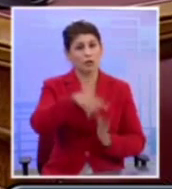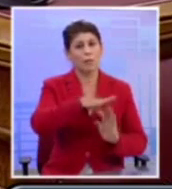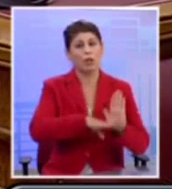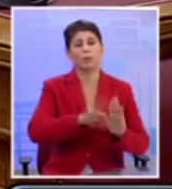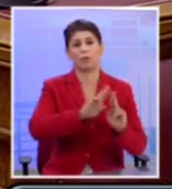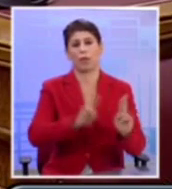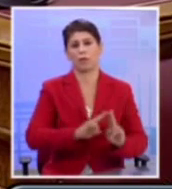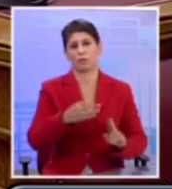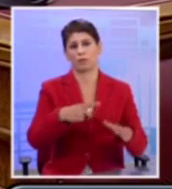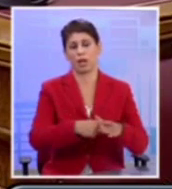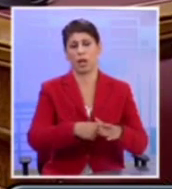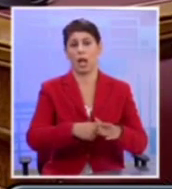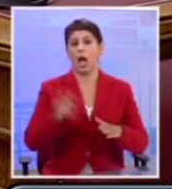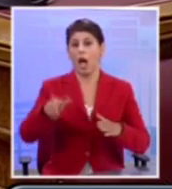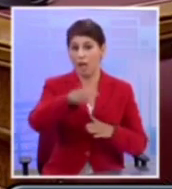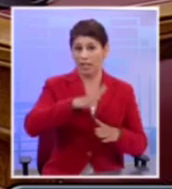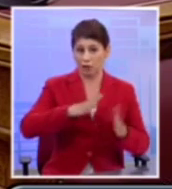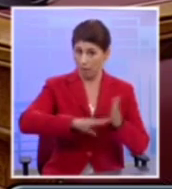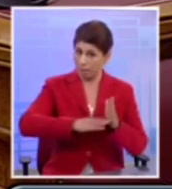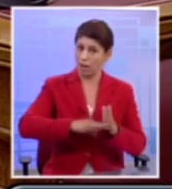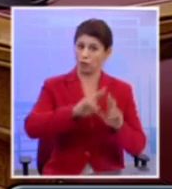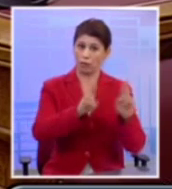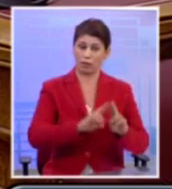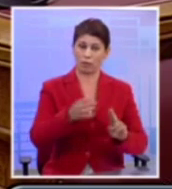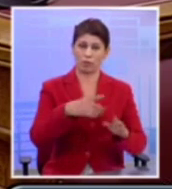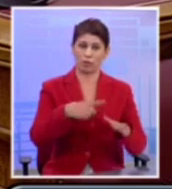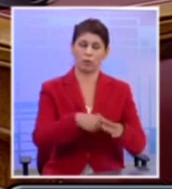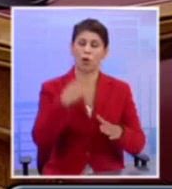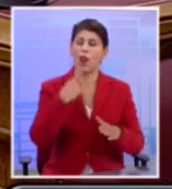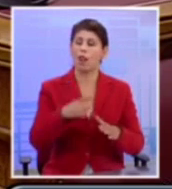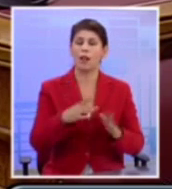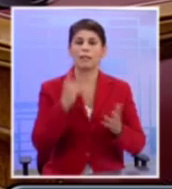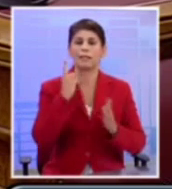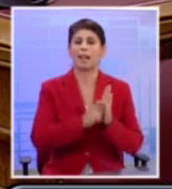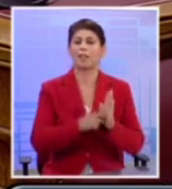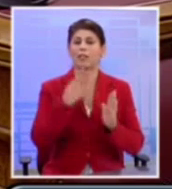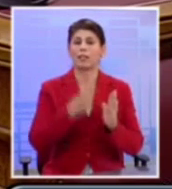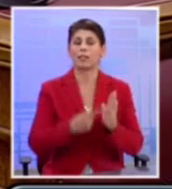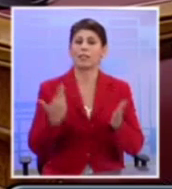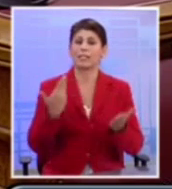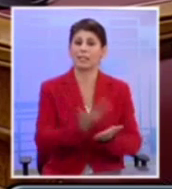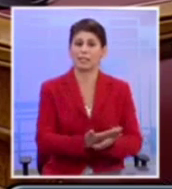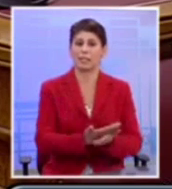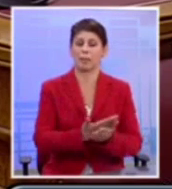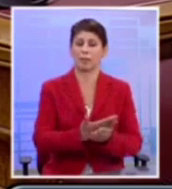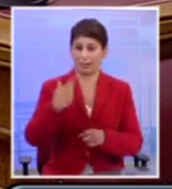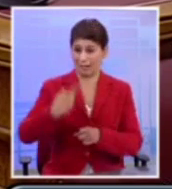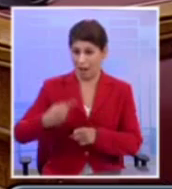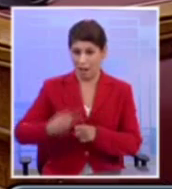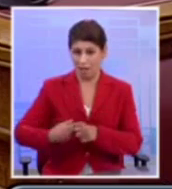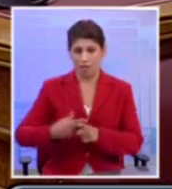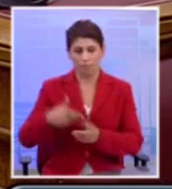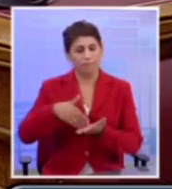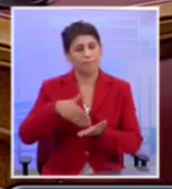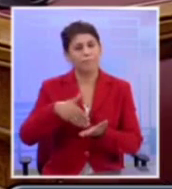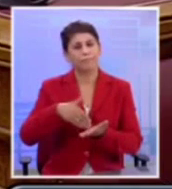προγράμματα. Λοιπόν, αυτοί οι εμπειρογνώμονες του Ταμείου λένε σε αυτή την έκθεση ότι ζήτησαν τις ελληνικές αρχές να